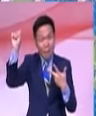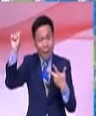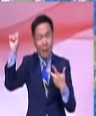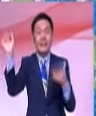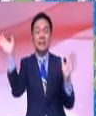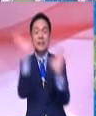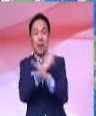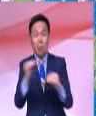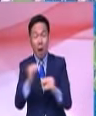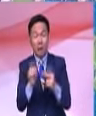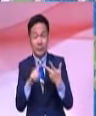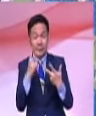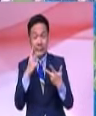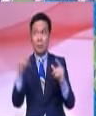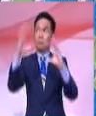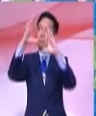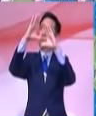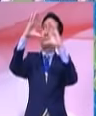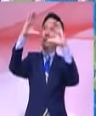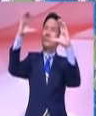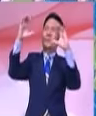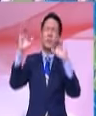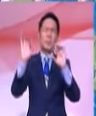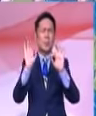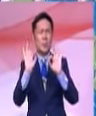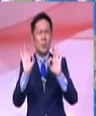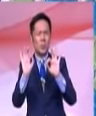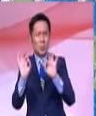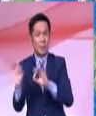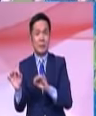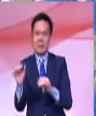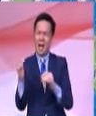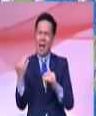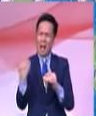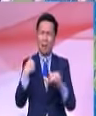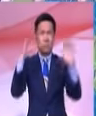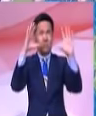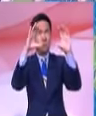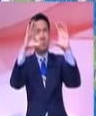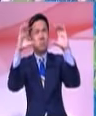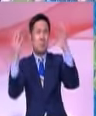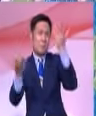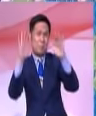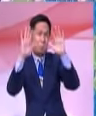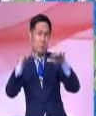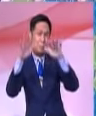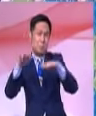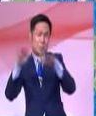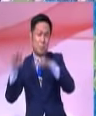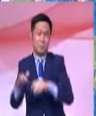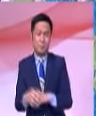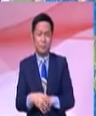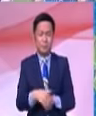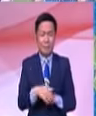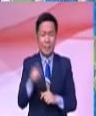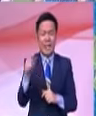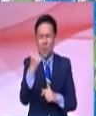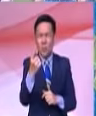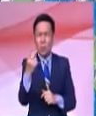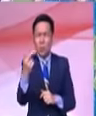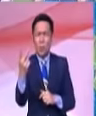juga Sarawak, kelompok awan adalah sederhana dan kadangkala aktif, jelas menunjukkan keadaan hujan di